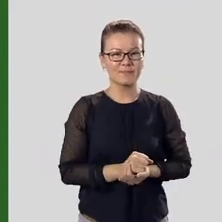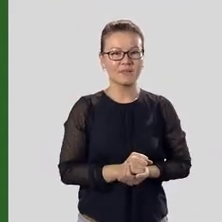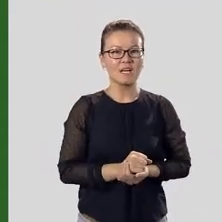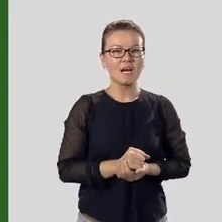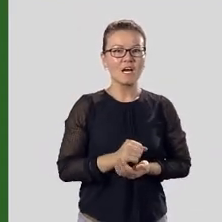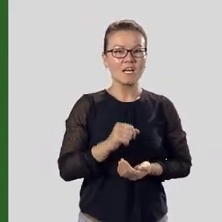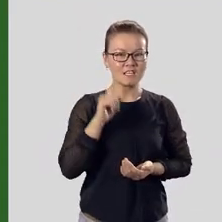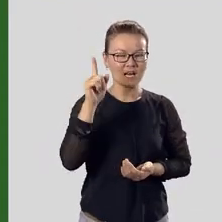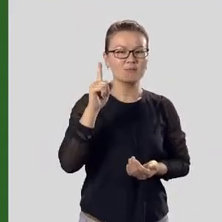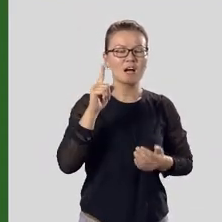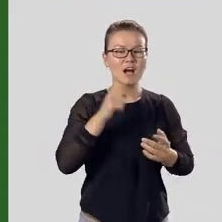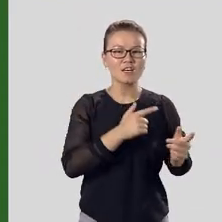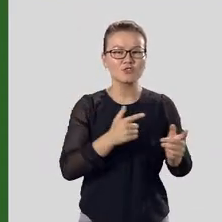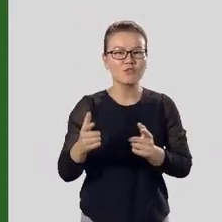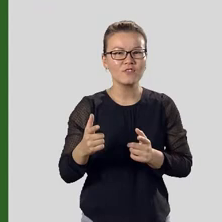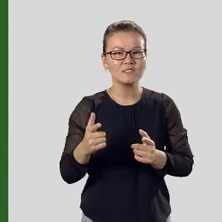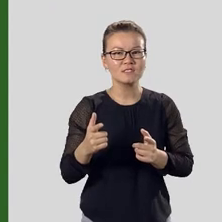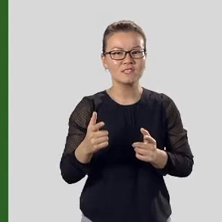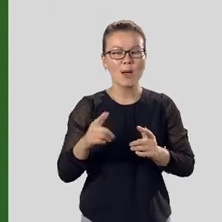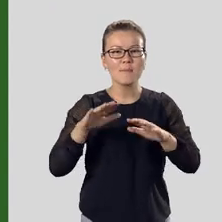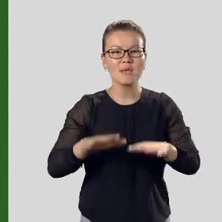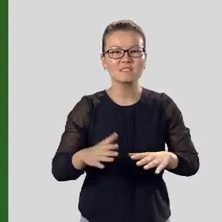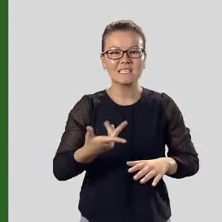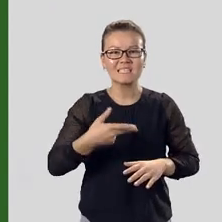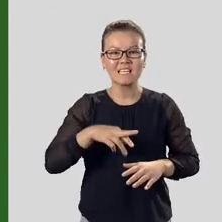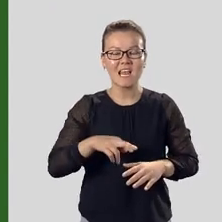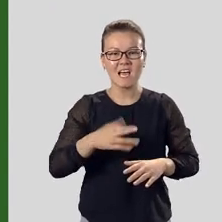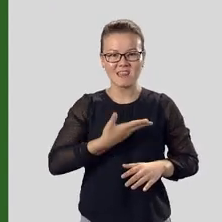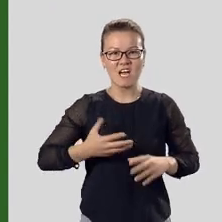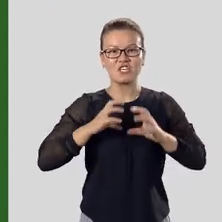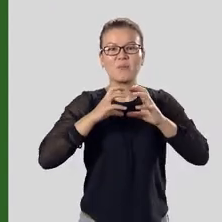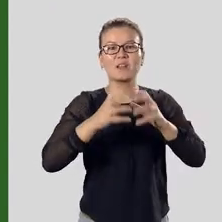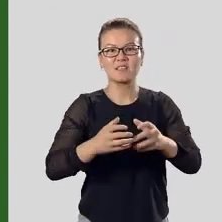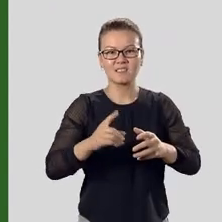Здесь готовилось место для рождения нашей планеты.